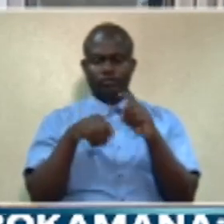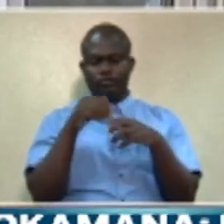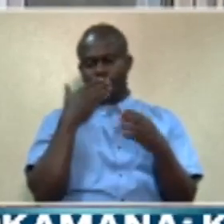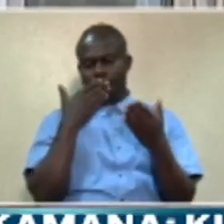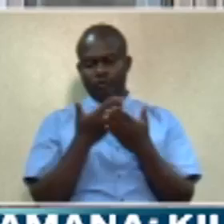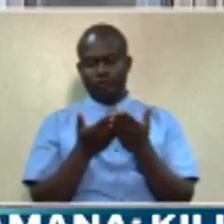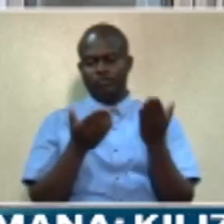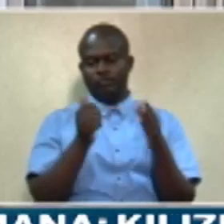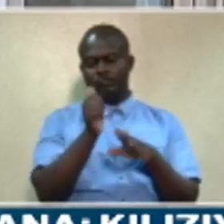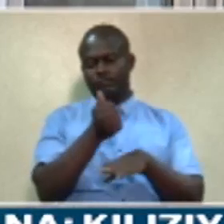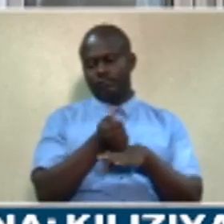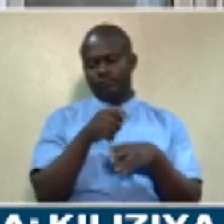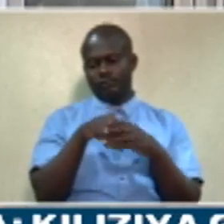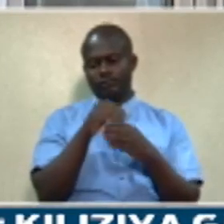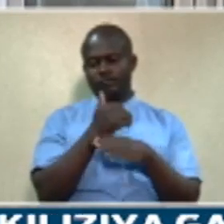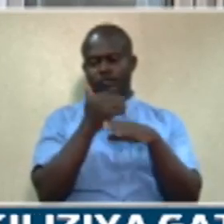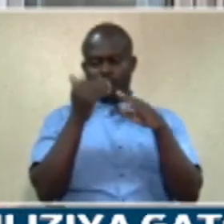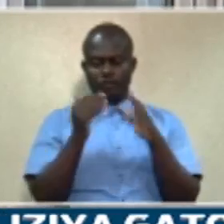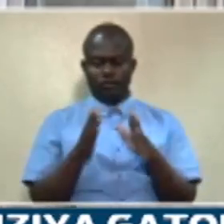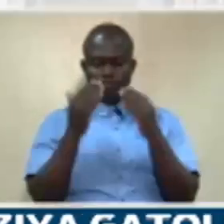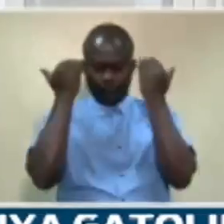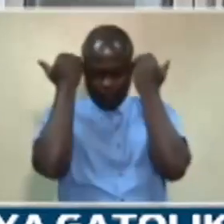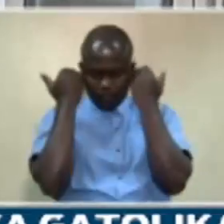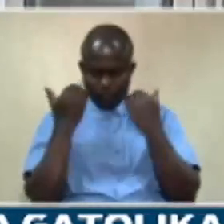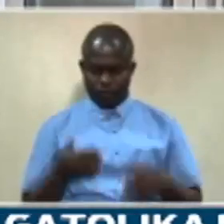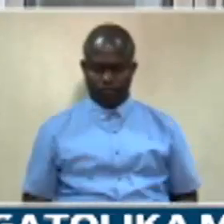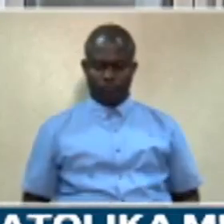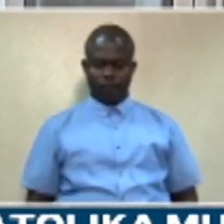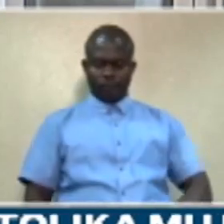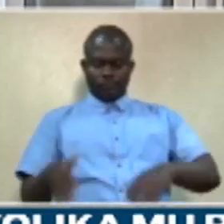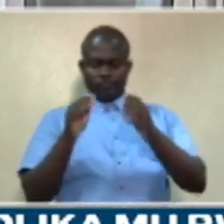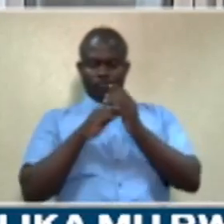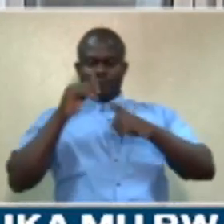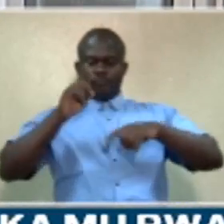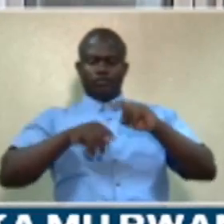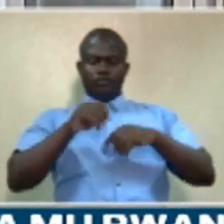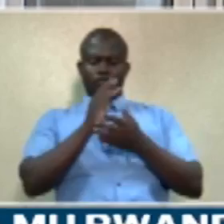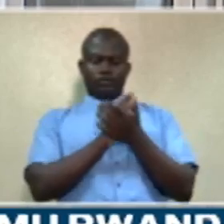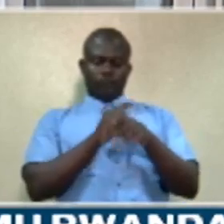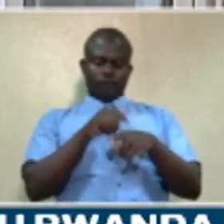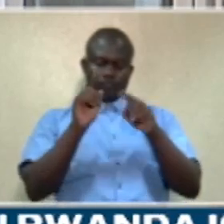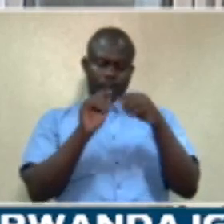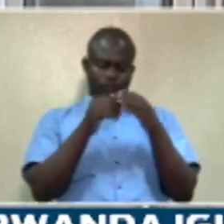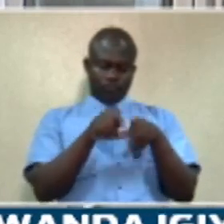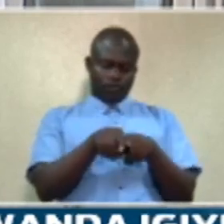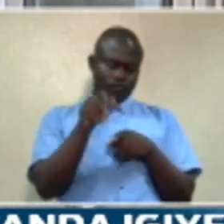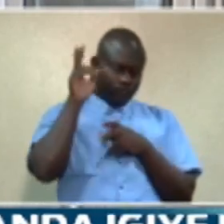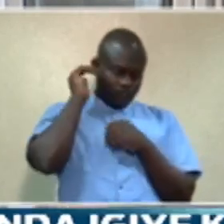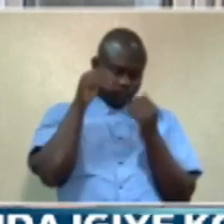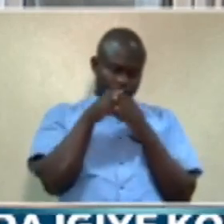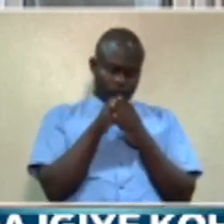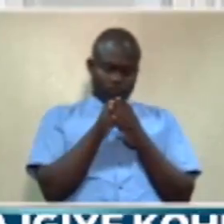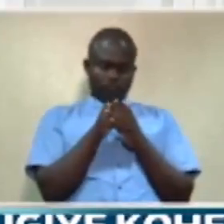nziza yashyizweho kuri Minisiteri y'Ubutabera. Hari nka politiki zimwe na zimwe nk'iriya mwumvise bavuga ya